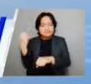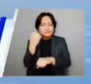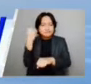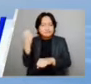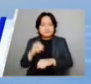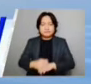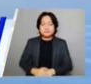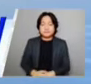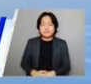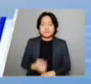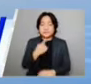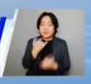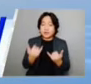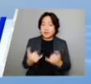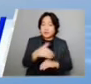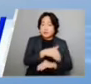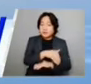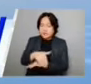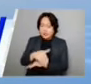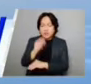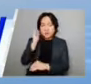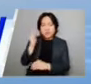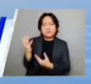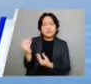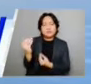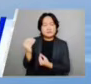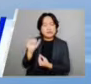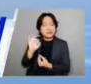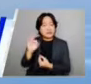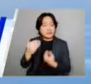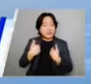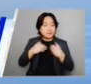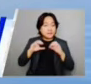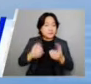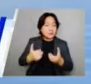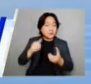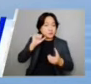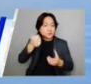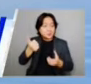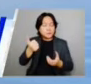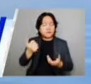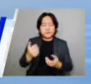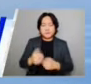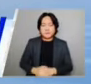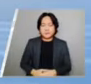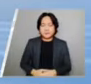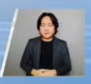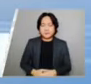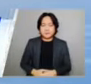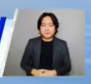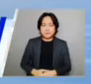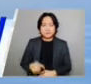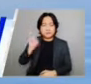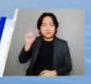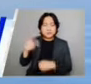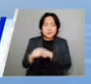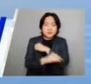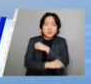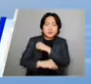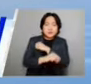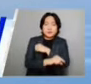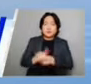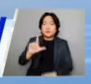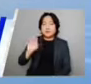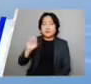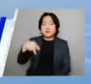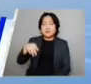gabi kung may pasok ang mga estudyante bukas. Sa Maharlika Highway sa Lopez, Quezon, mabilis sumaas ang bahang dulot